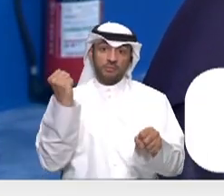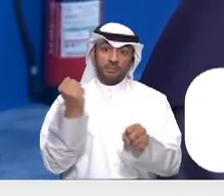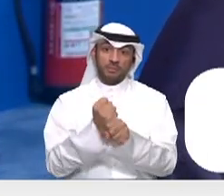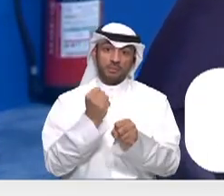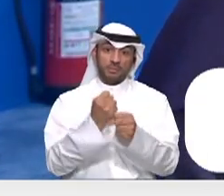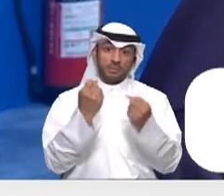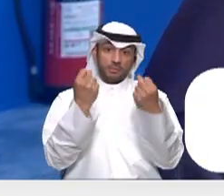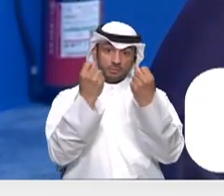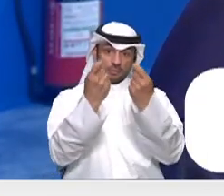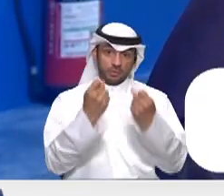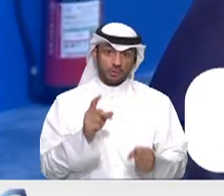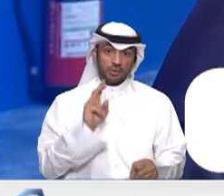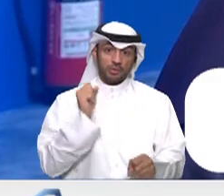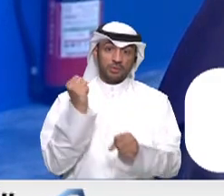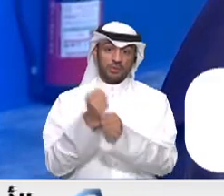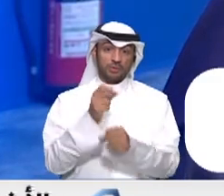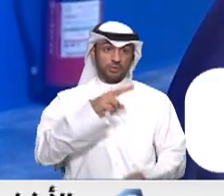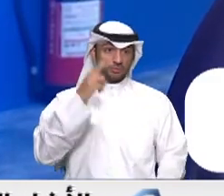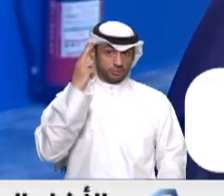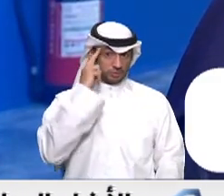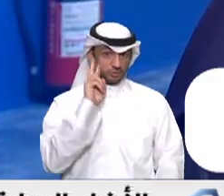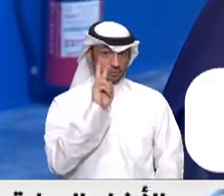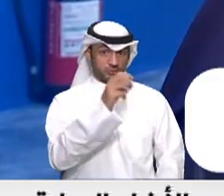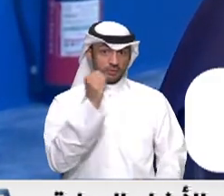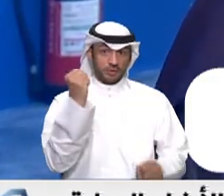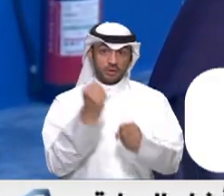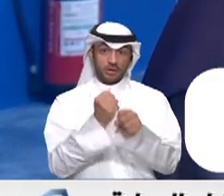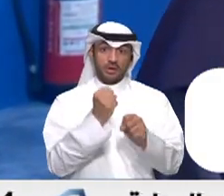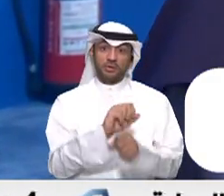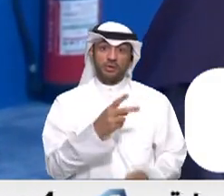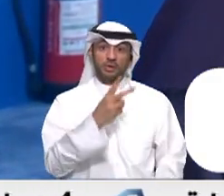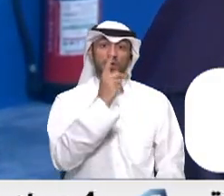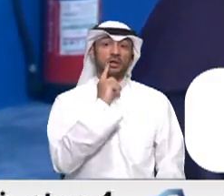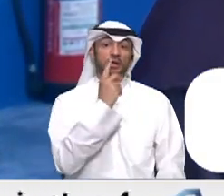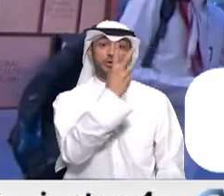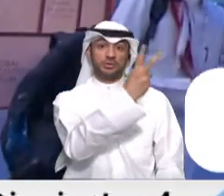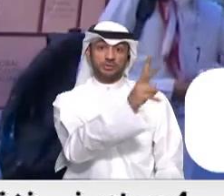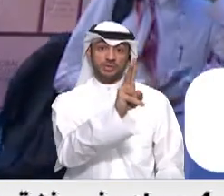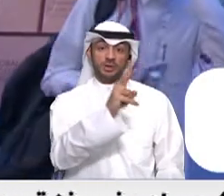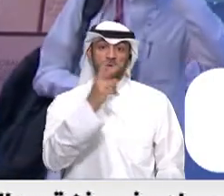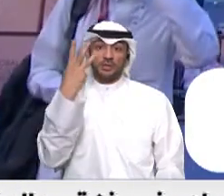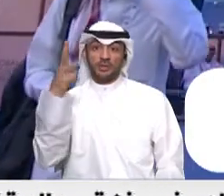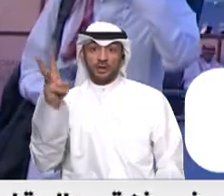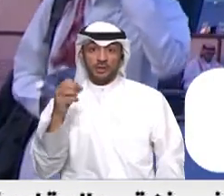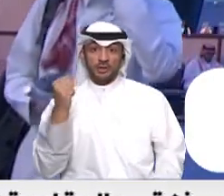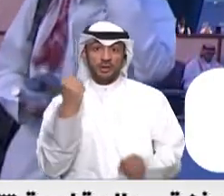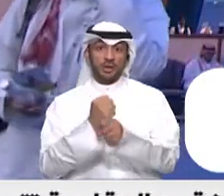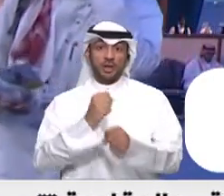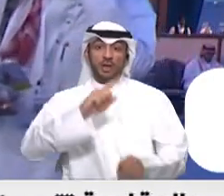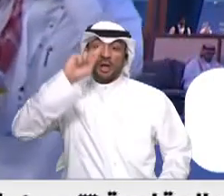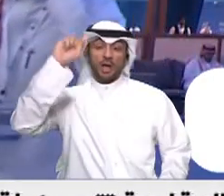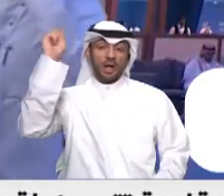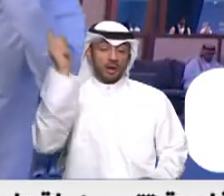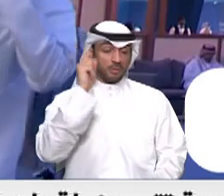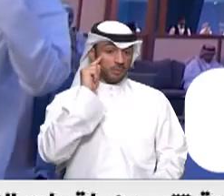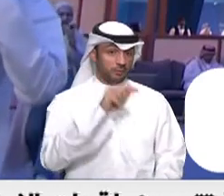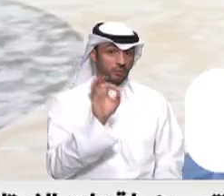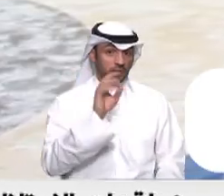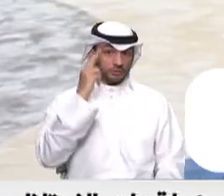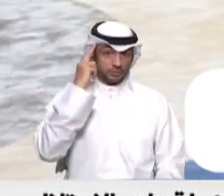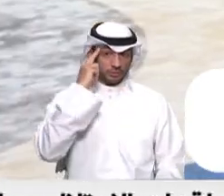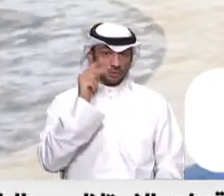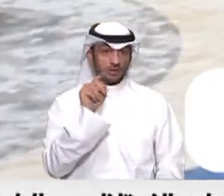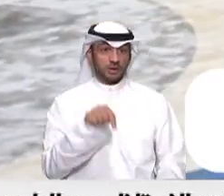المنتدى جهود المملكة في تحقيق رؤية 2030 بأن تصبح مركزا لوجستيا عالميا. ويهدف المنتدى